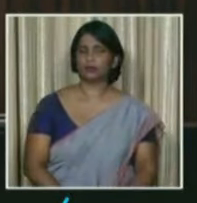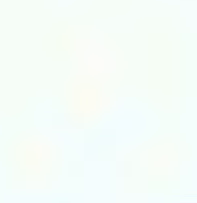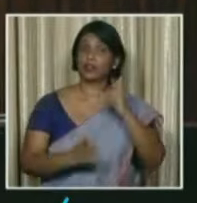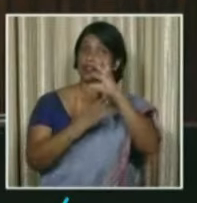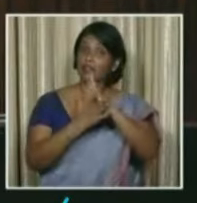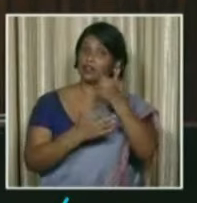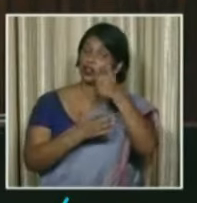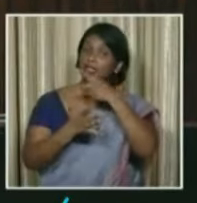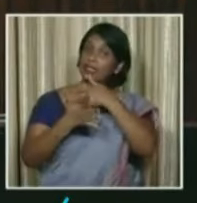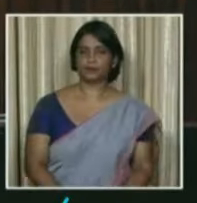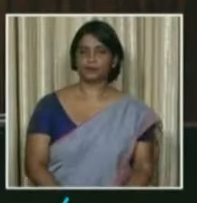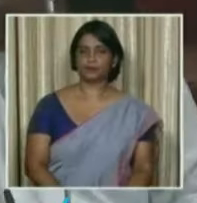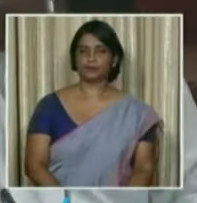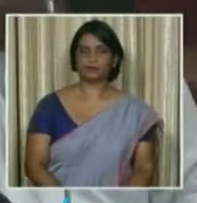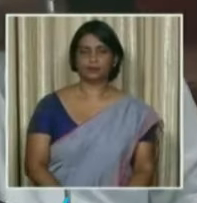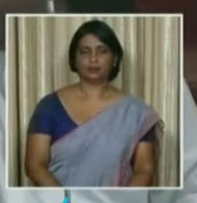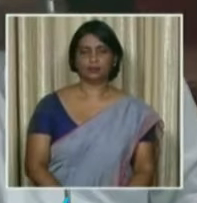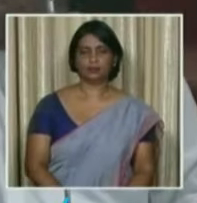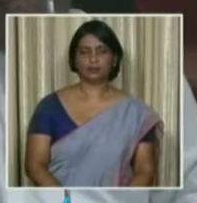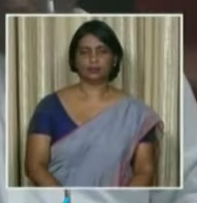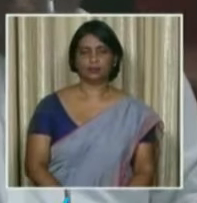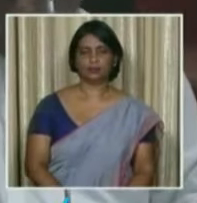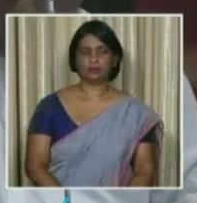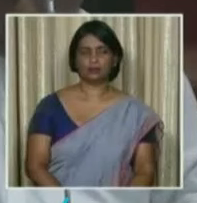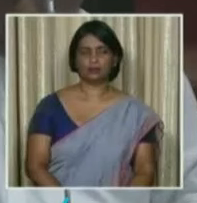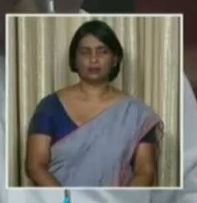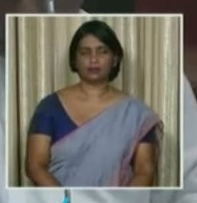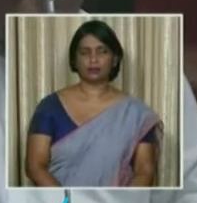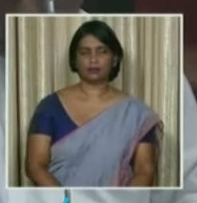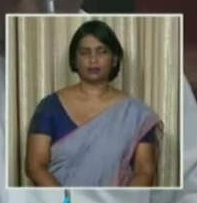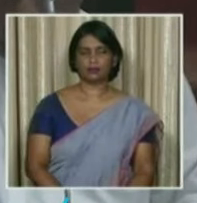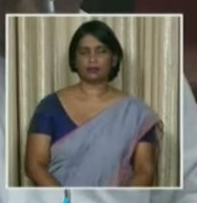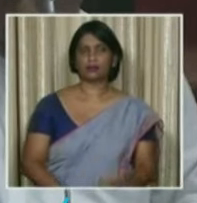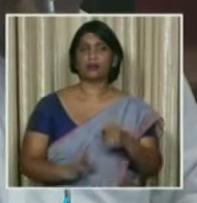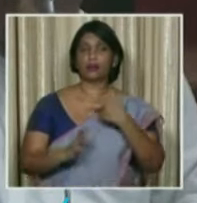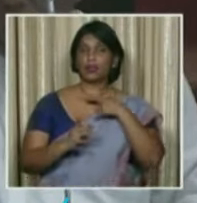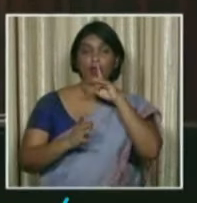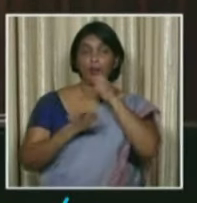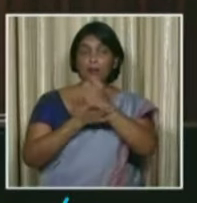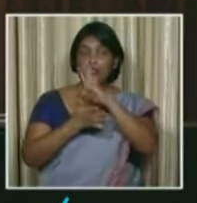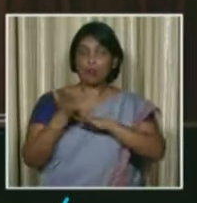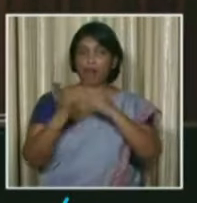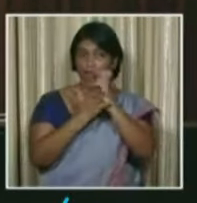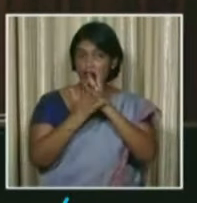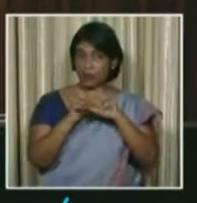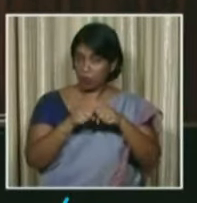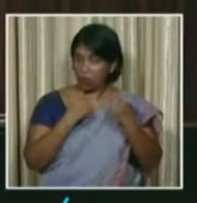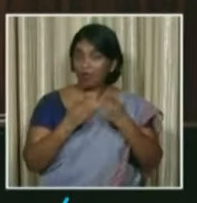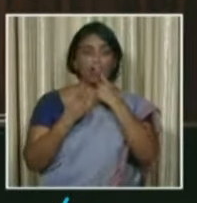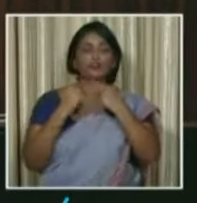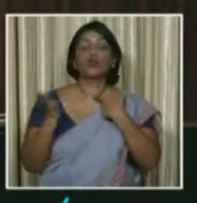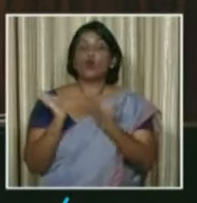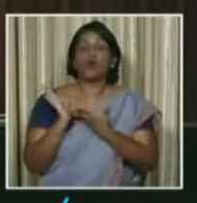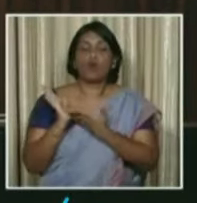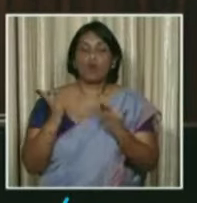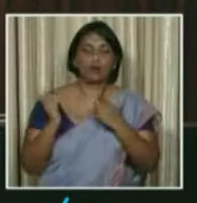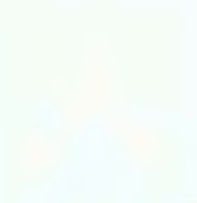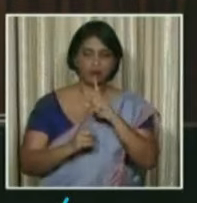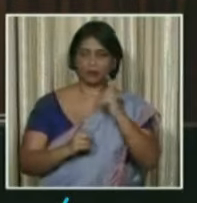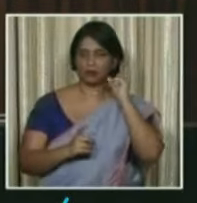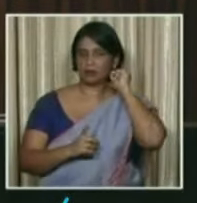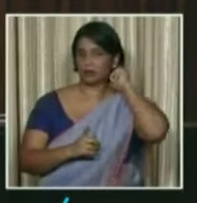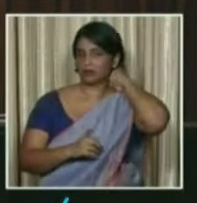කියවලා එන්න. හරියට කියවලා එන්න. ඔබතුමා කියන්න මගේ ලියුමේ කොතනක හරි ව්‍යවස්ථාව උල්ලංඝනය වෙලා තියෙනවා නම් හරි කොතනද කියලා කියන්න මට. ඔබතුමා ආපෝ